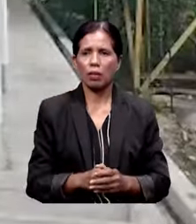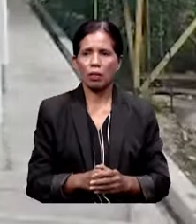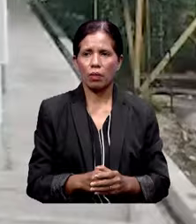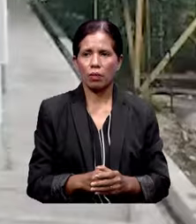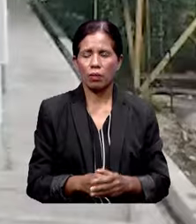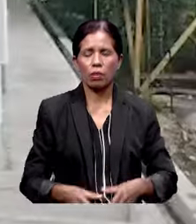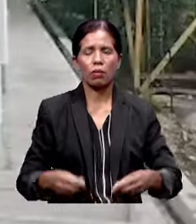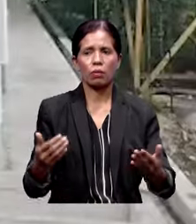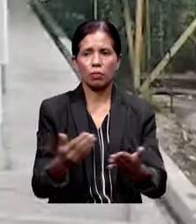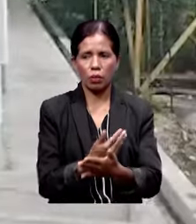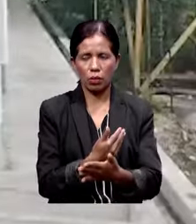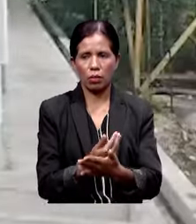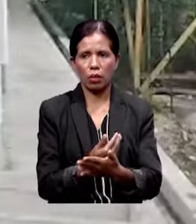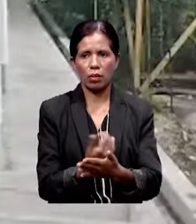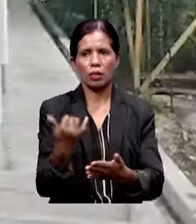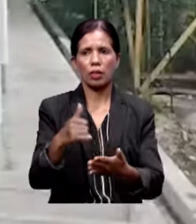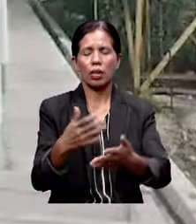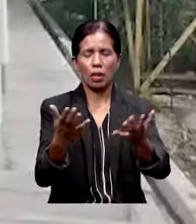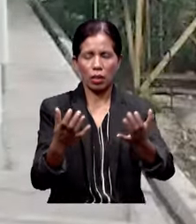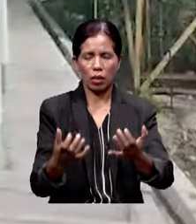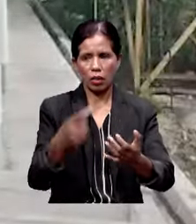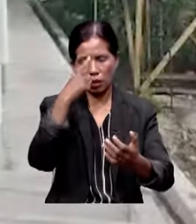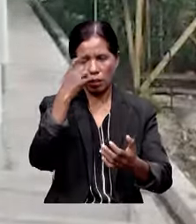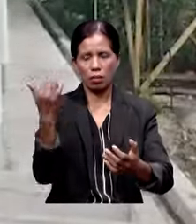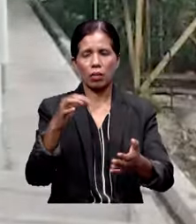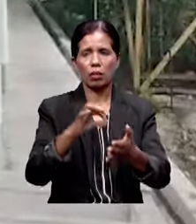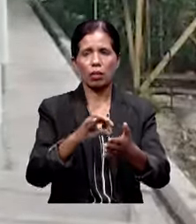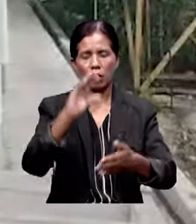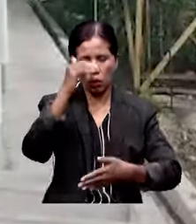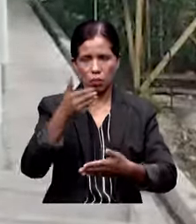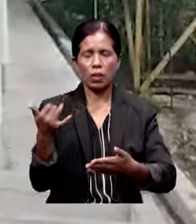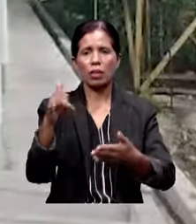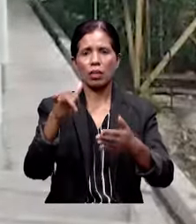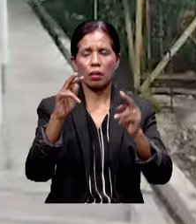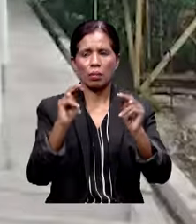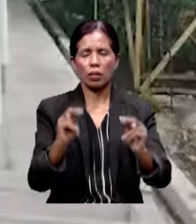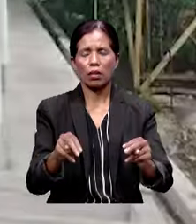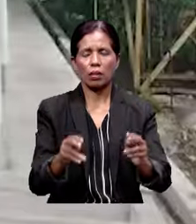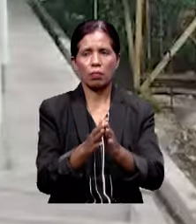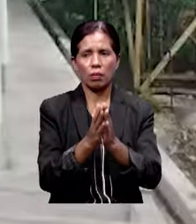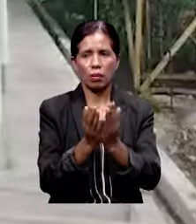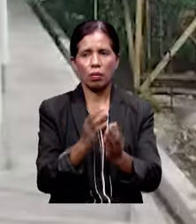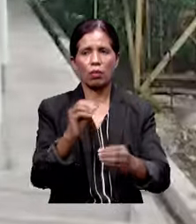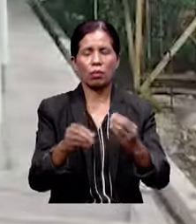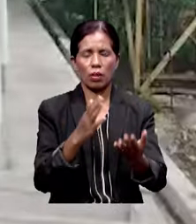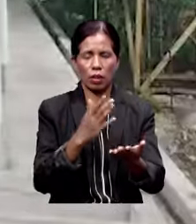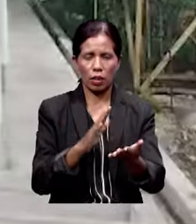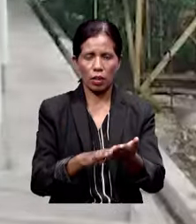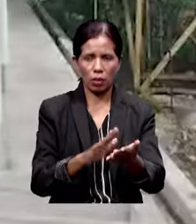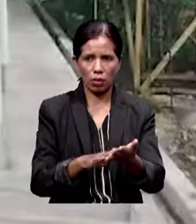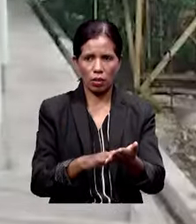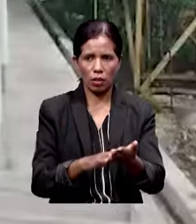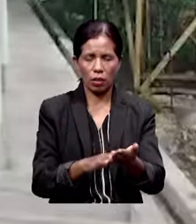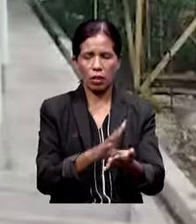nebe mak fon sira karak dia tambah sira sira no sira precisa fisa de familia quando vai escola ruma precisa de